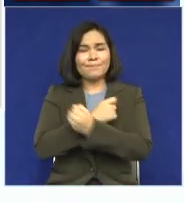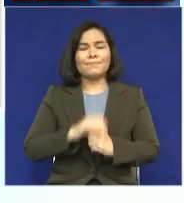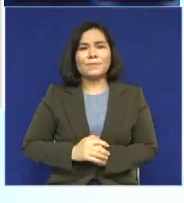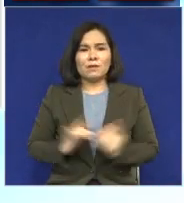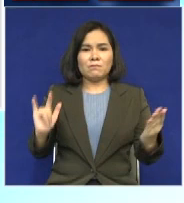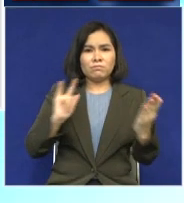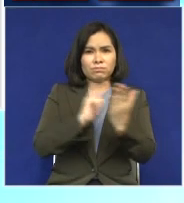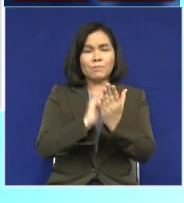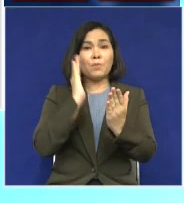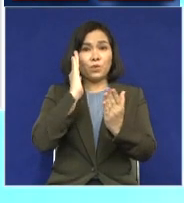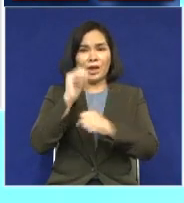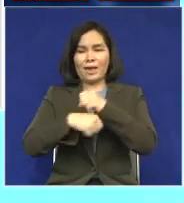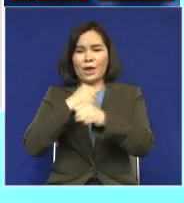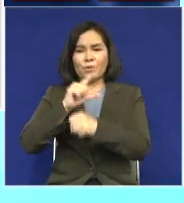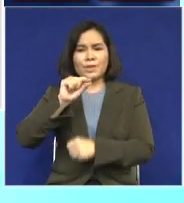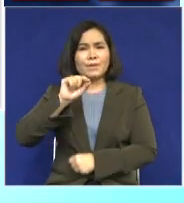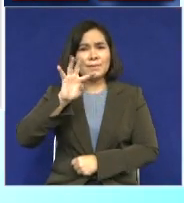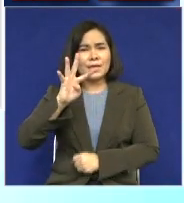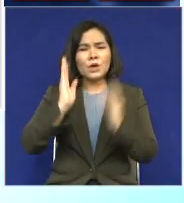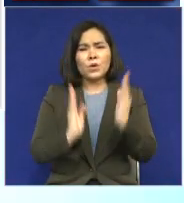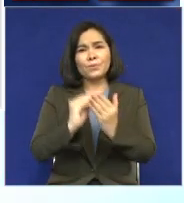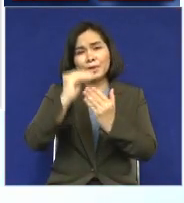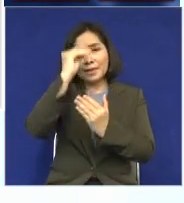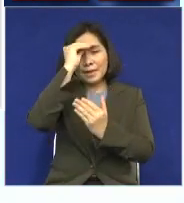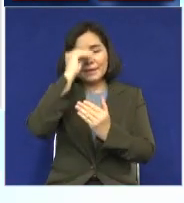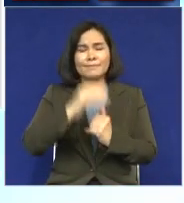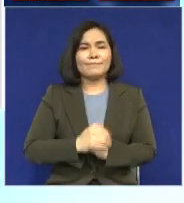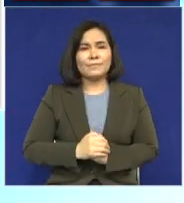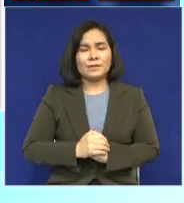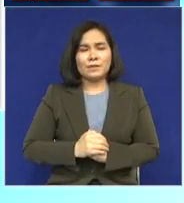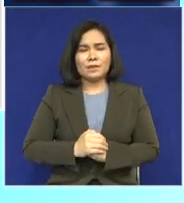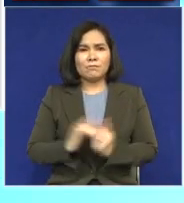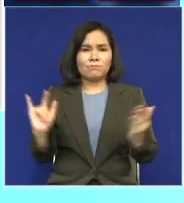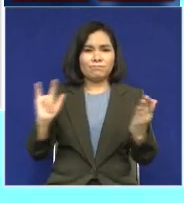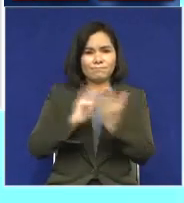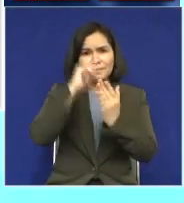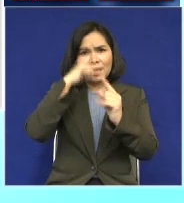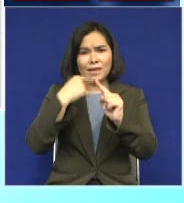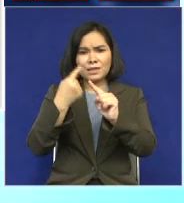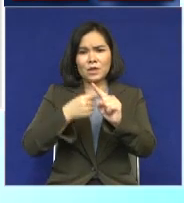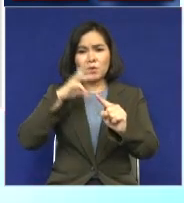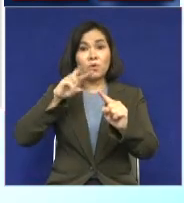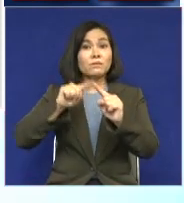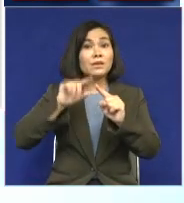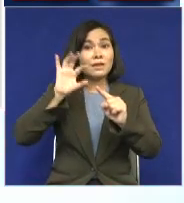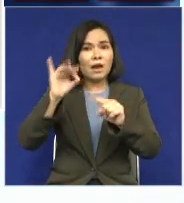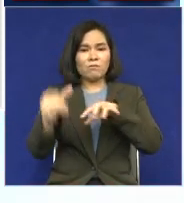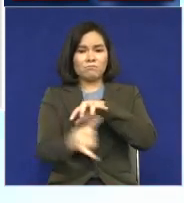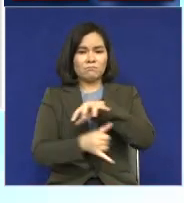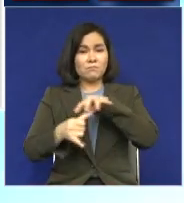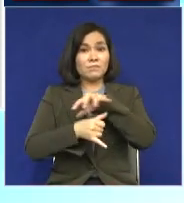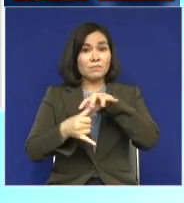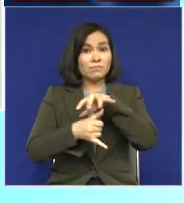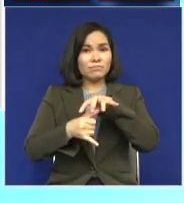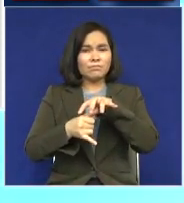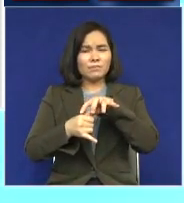ายอายุ24ปีอาชีพนักศึกษาเดินทางมาถึงประเทศไทยในวันที่9มิถุนายนค่ะและได้เข้าพักในสถาน